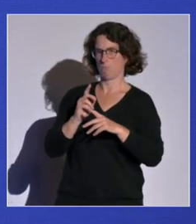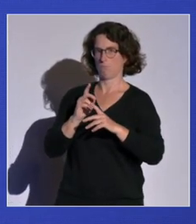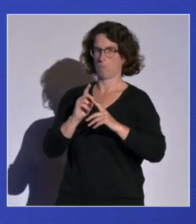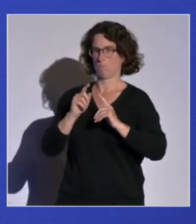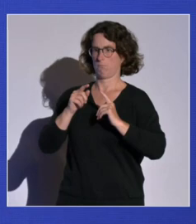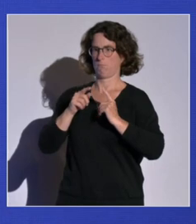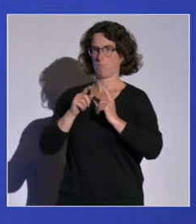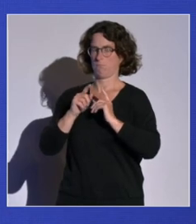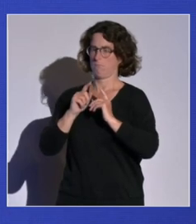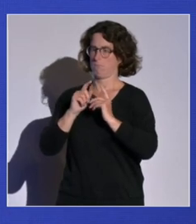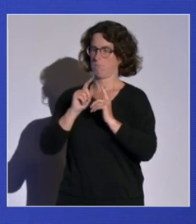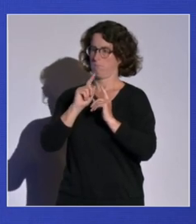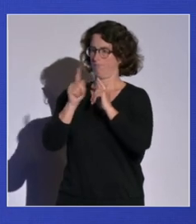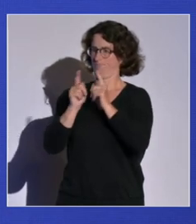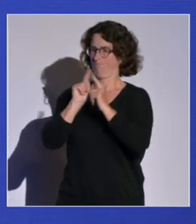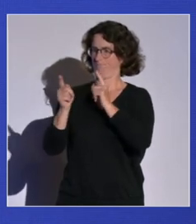des années.